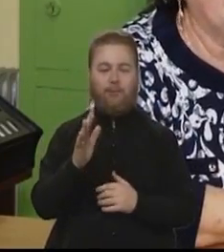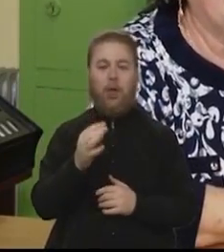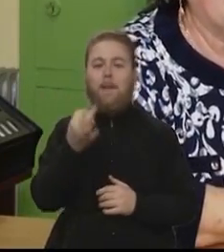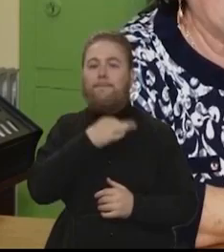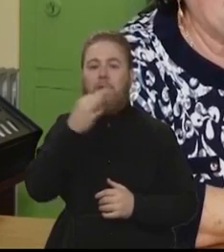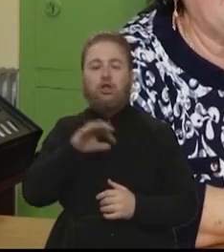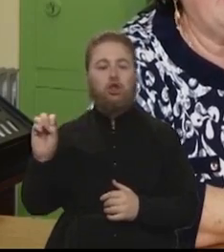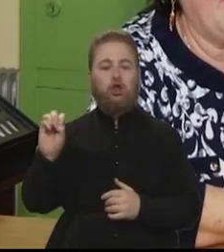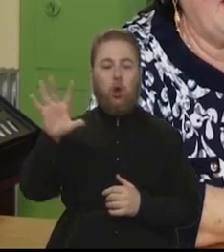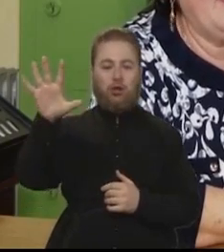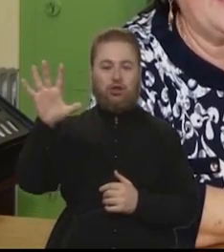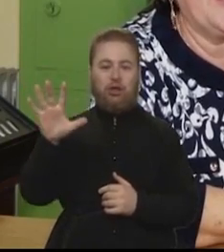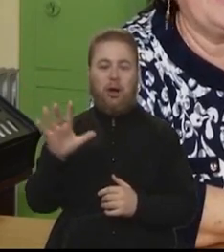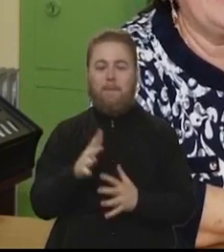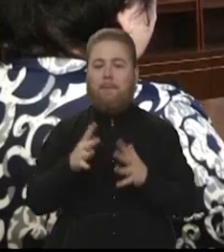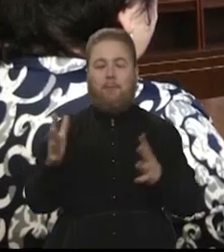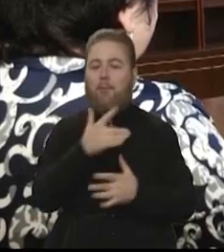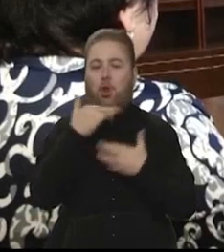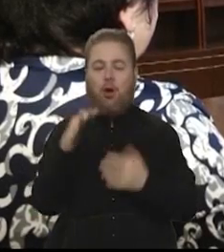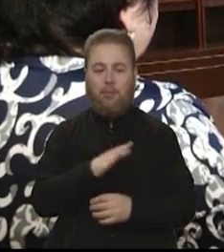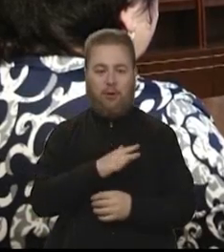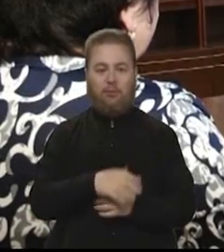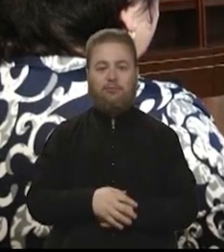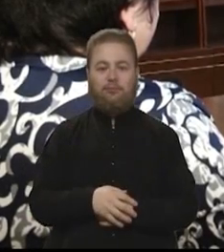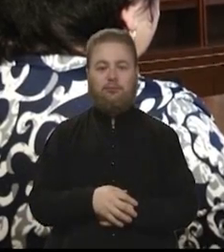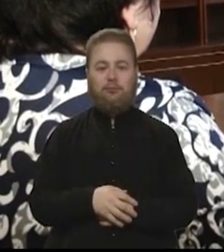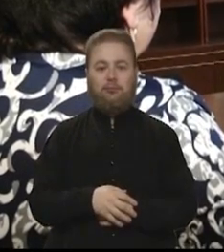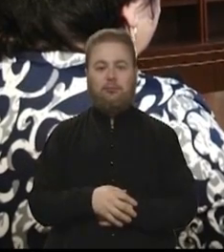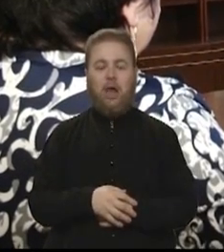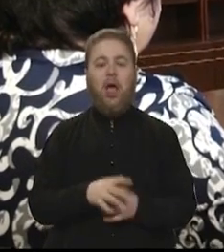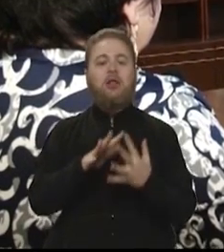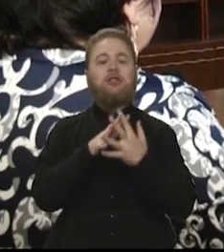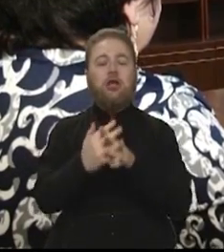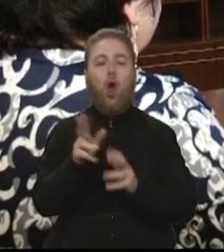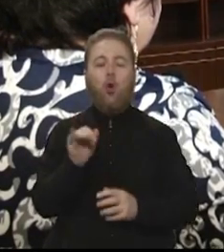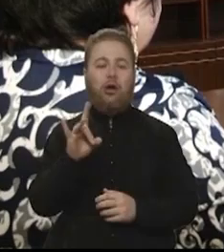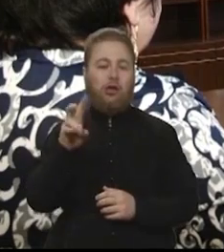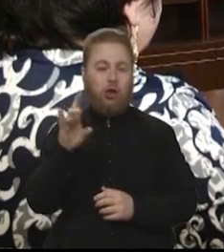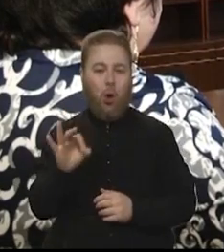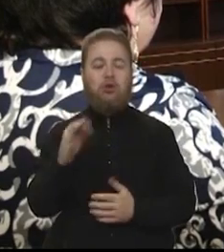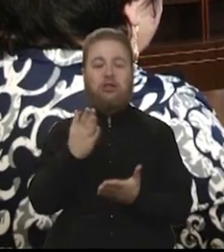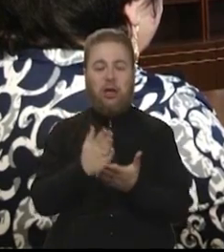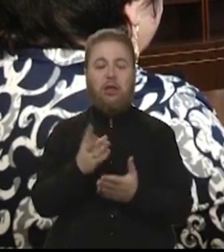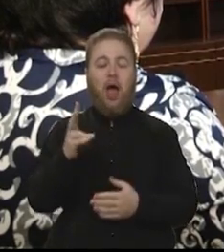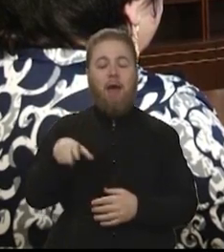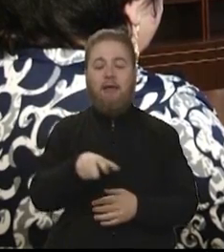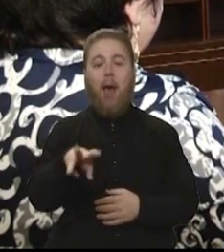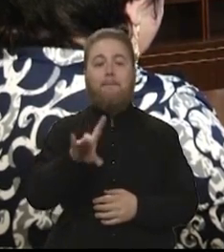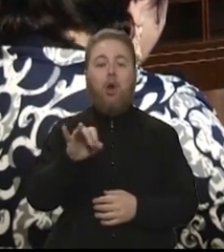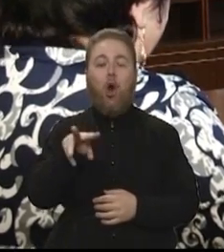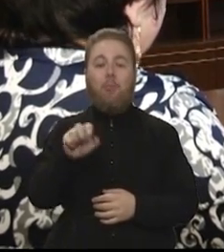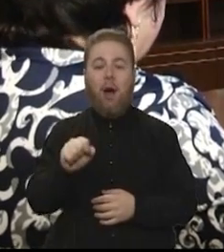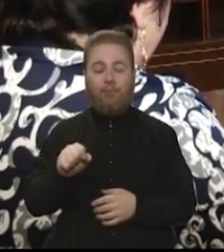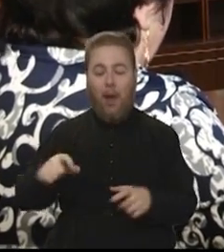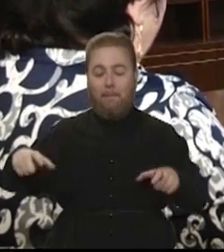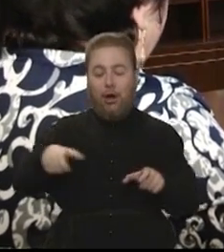шляпы такие вызревали тоже. Людмила Ленина, село Курино стоит на реке Маломе, притоке Вятки, это